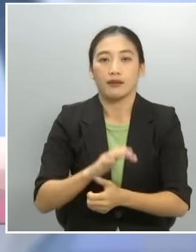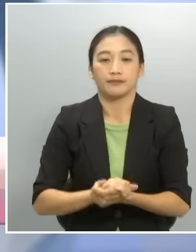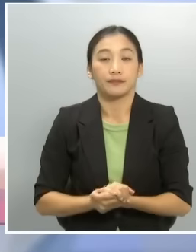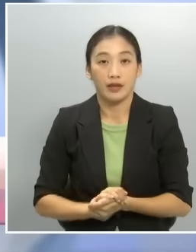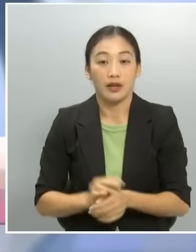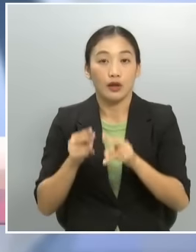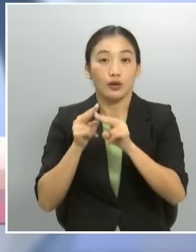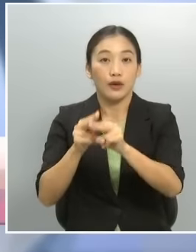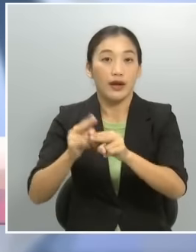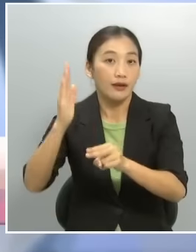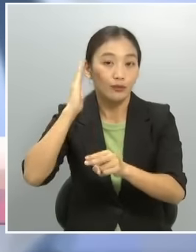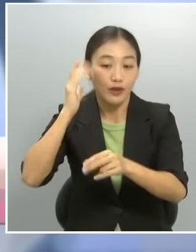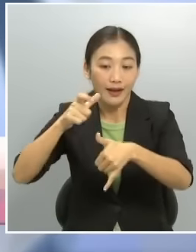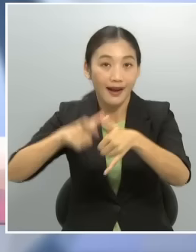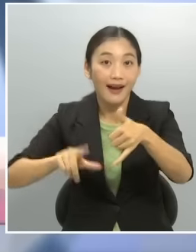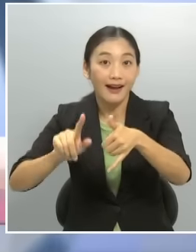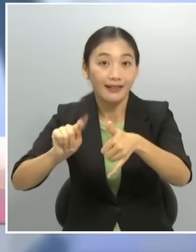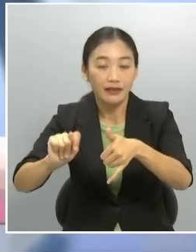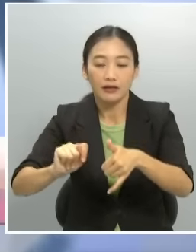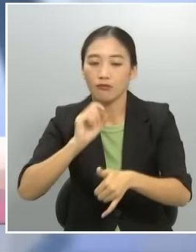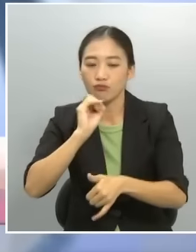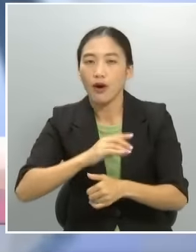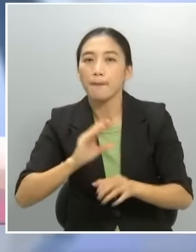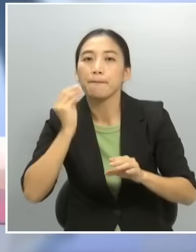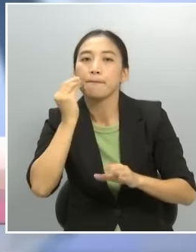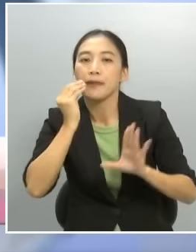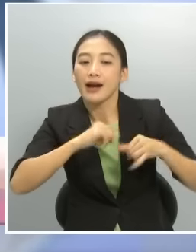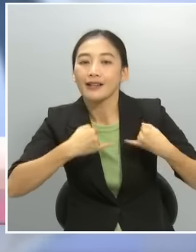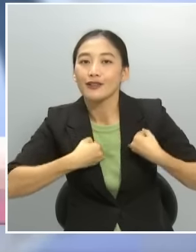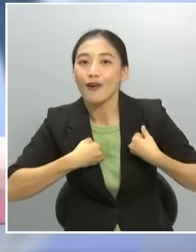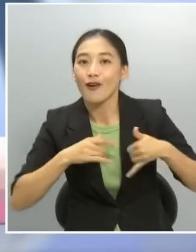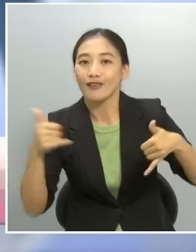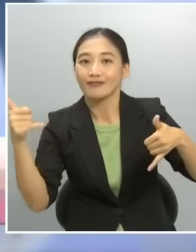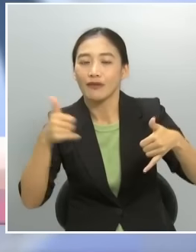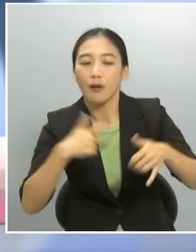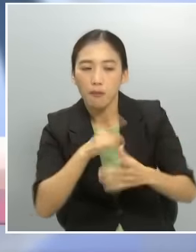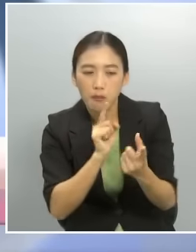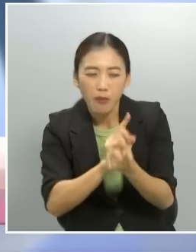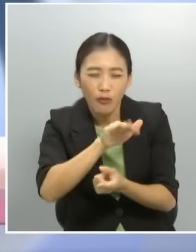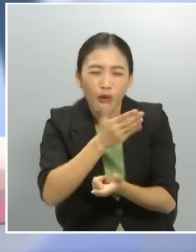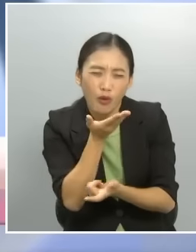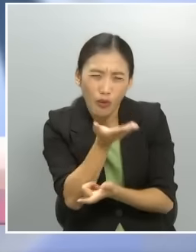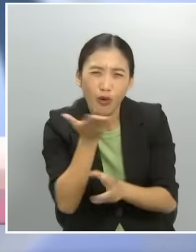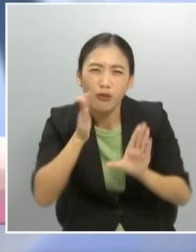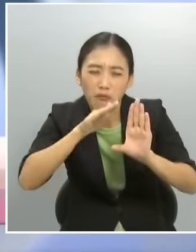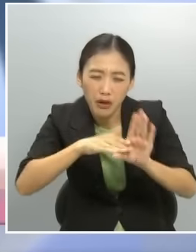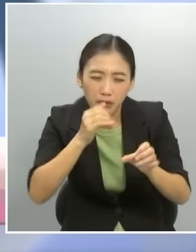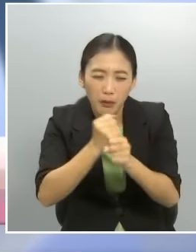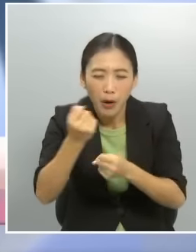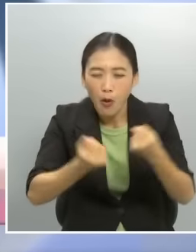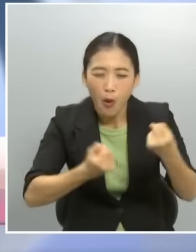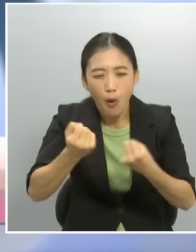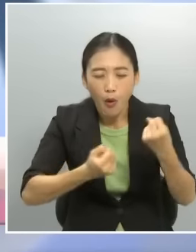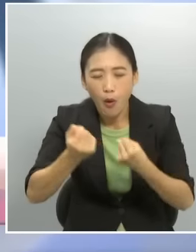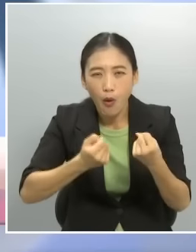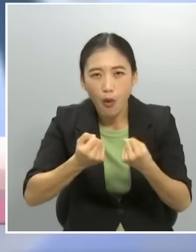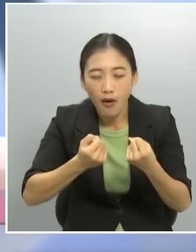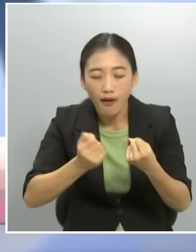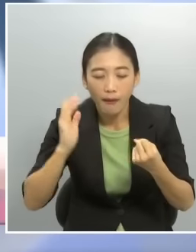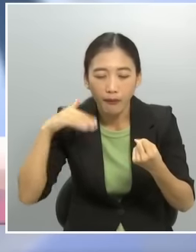างว่าประสบปัญหาทางเศรษฐกิจเรื่องการเงินมาจึงอาศัยตอนช่วงทางผู้เสียหายเกิดเพลิงไห